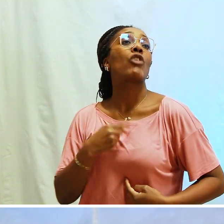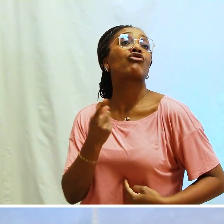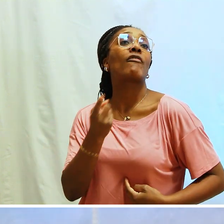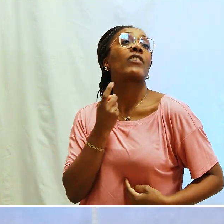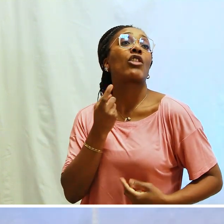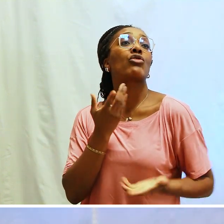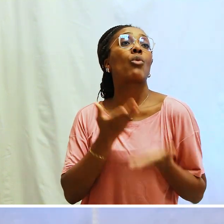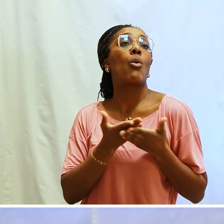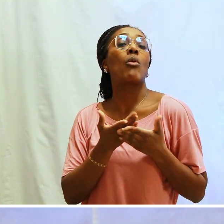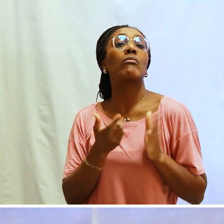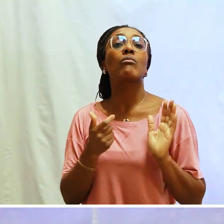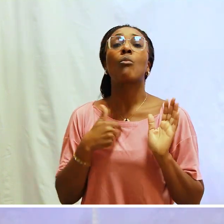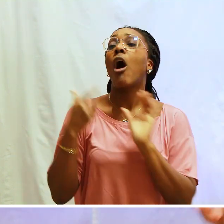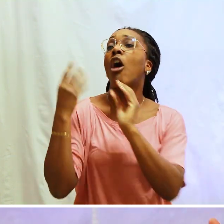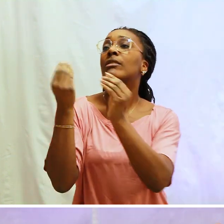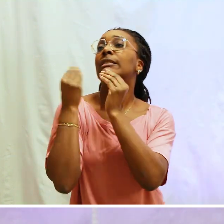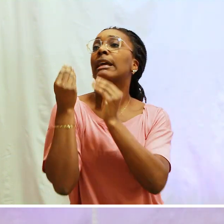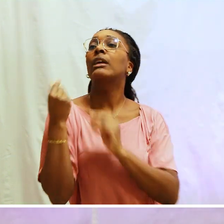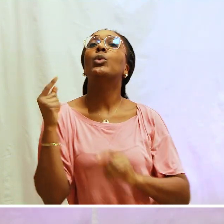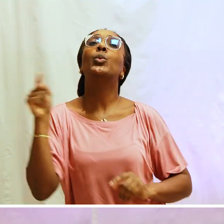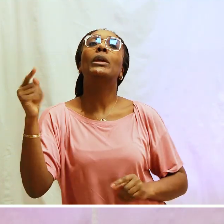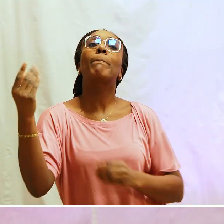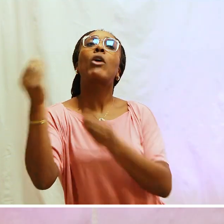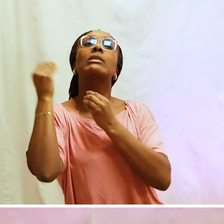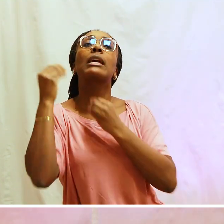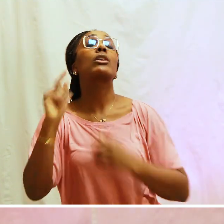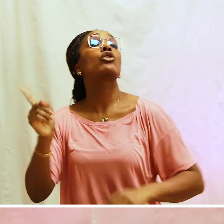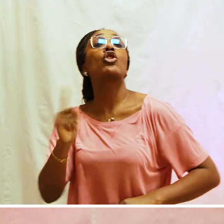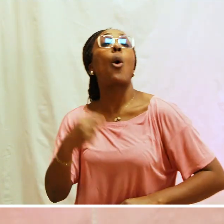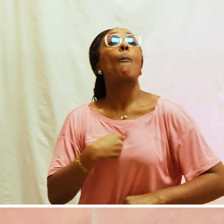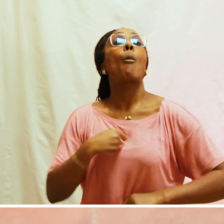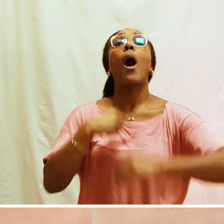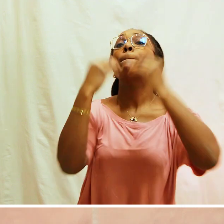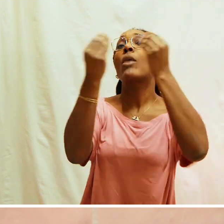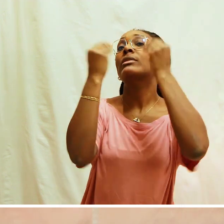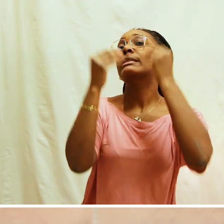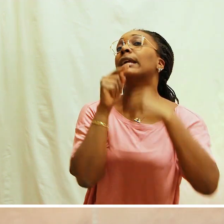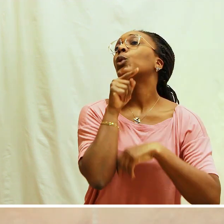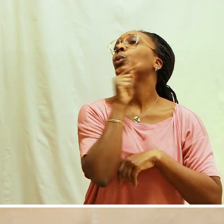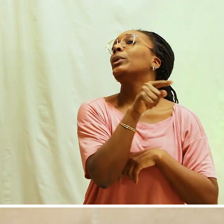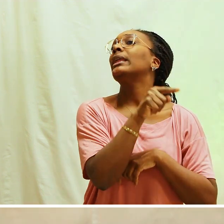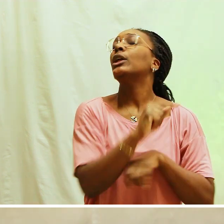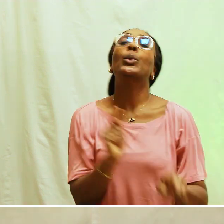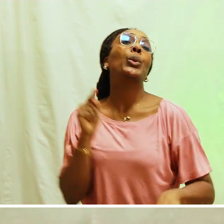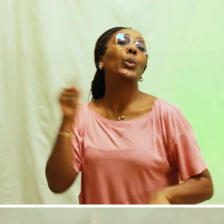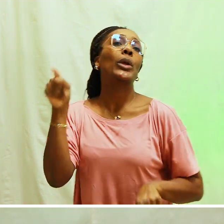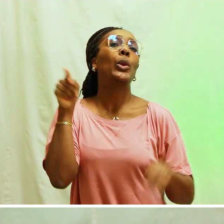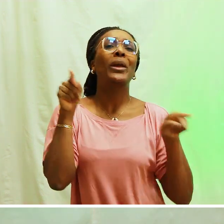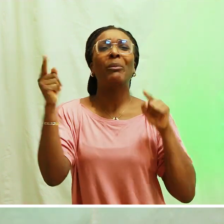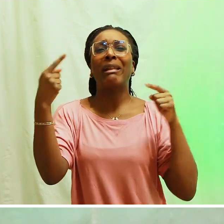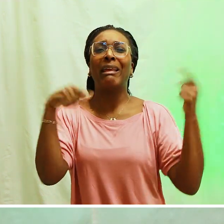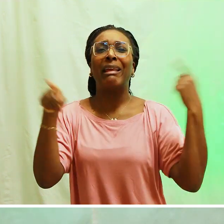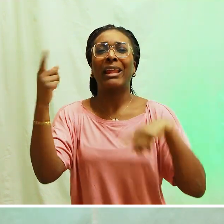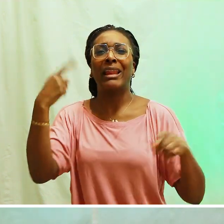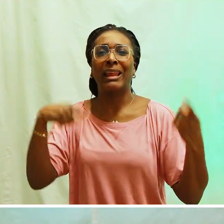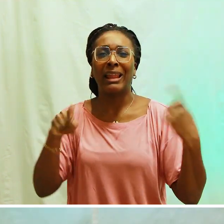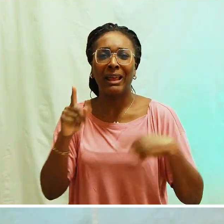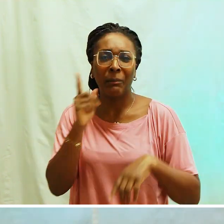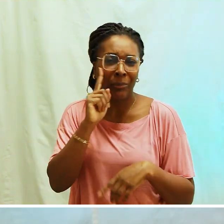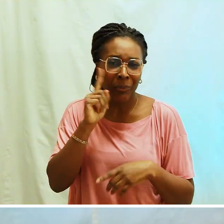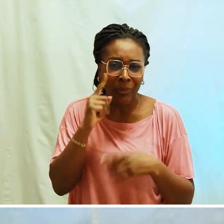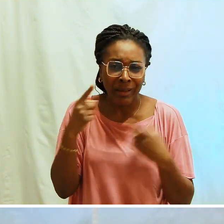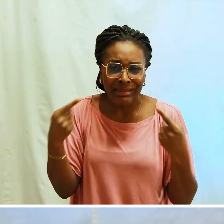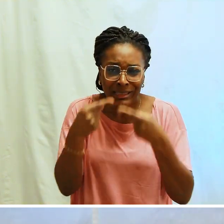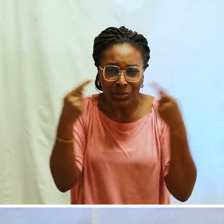d'eux. Moi je suis de lui et moi je suis de lui. Et il dit en fait, pourquoi il y a cette source de division entre vous, pourquoi il y